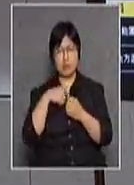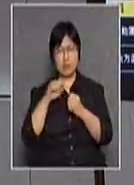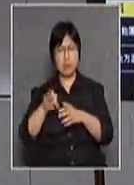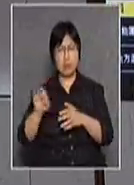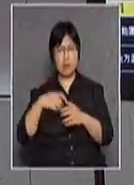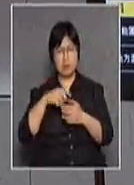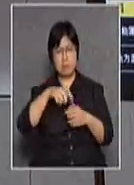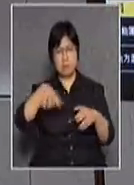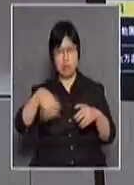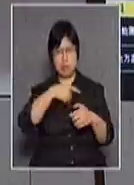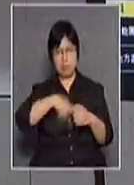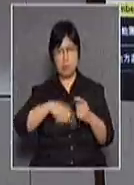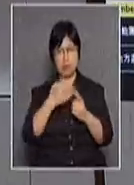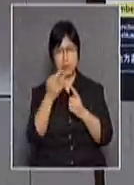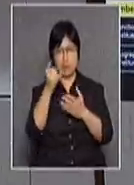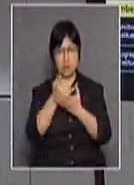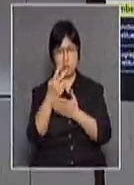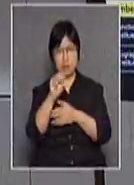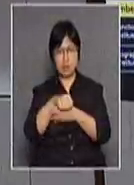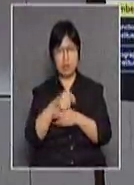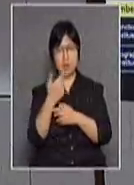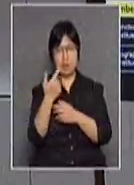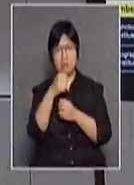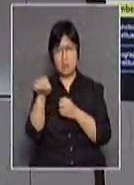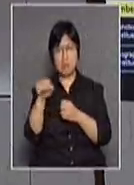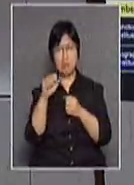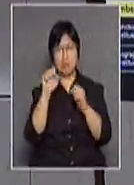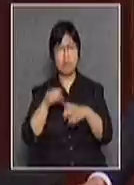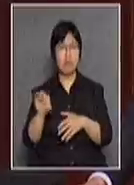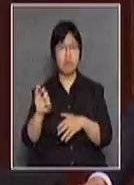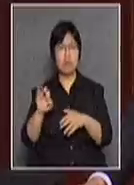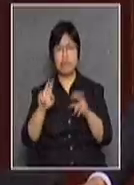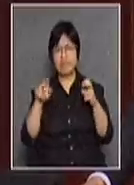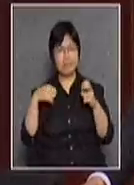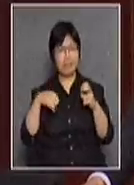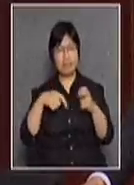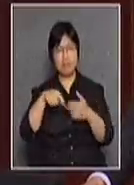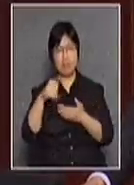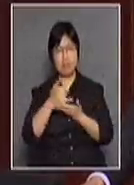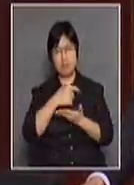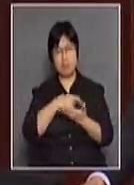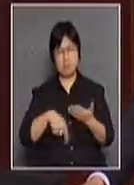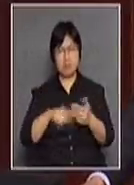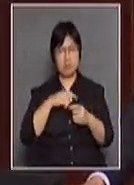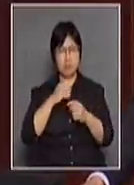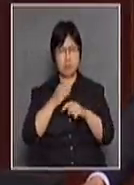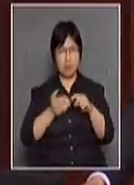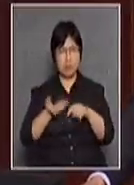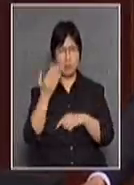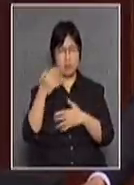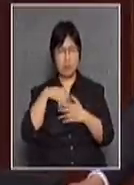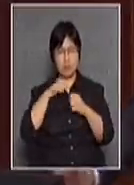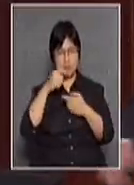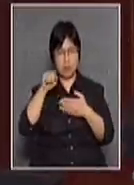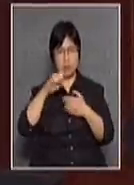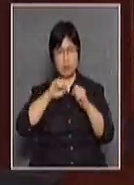產生的議員，十三位出席，兩位贊成，八位反對，冇人棄權。議題未獲得兩部分在席委員分別以過半數贊成。我宣布修正